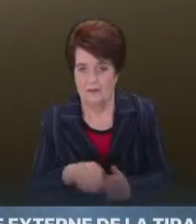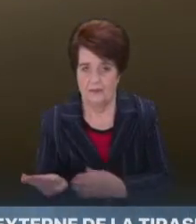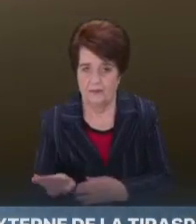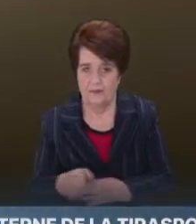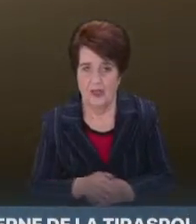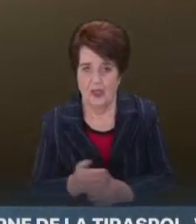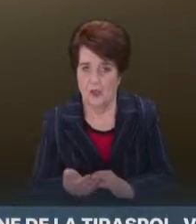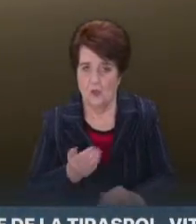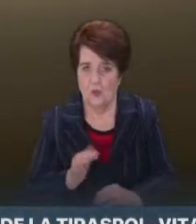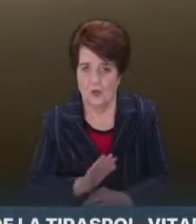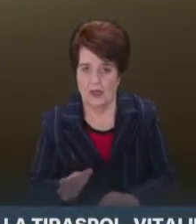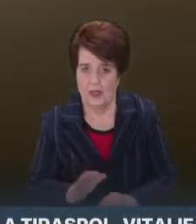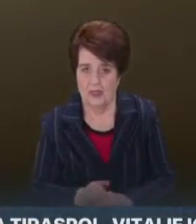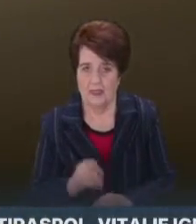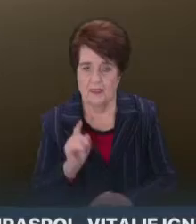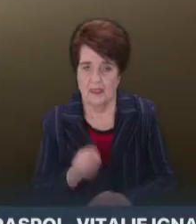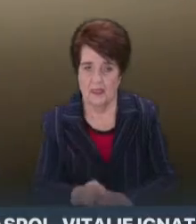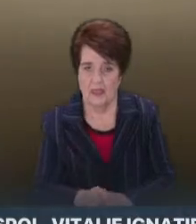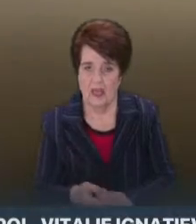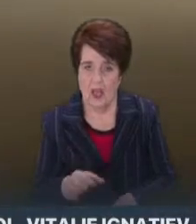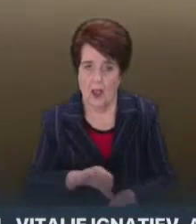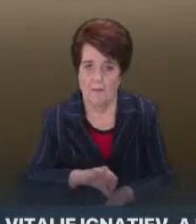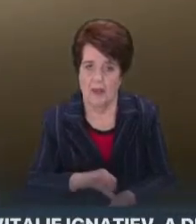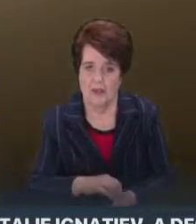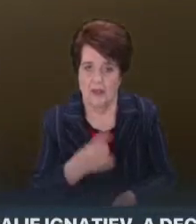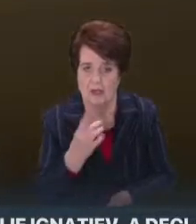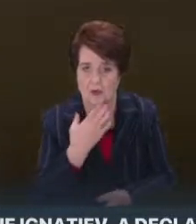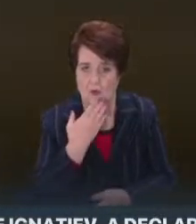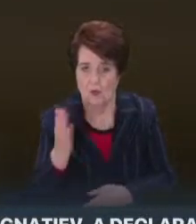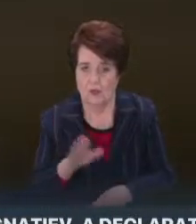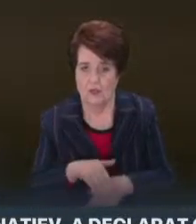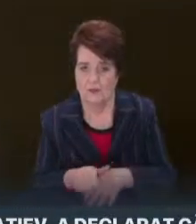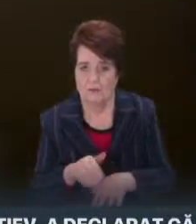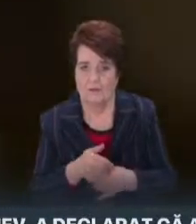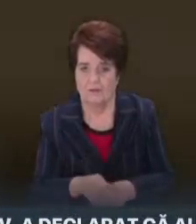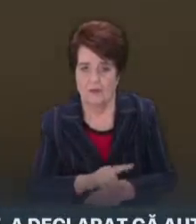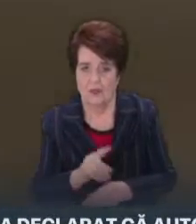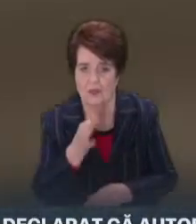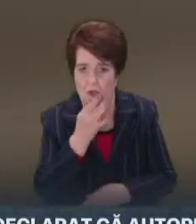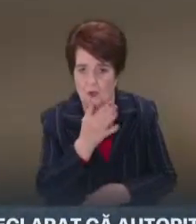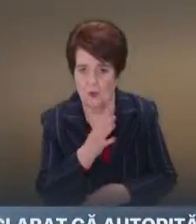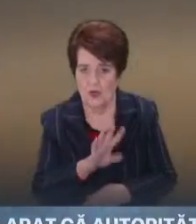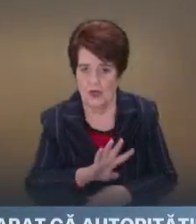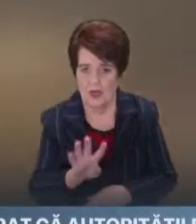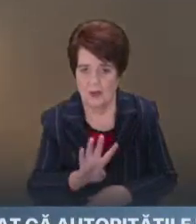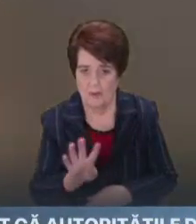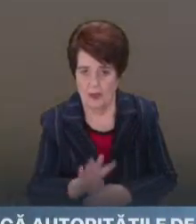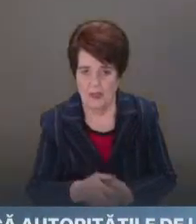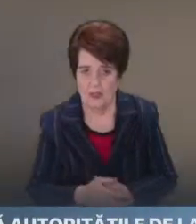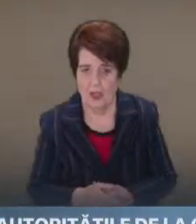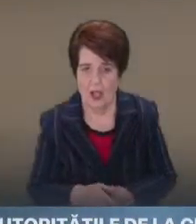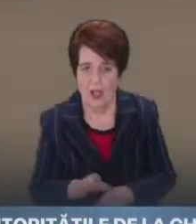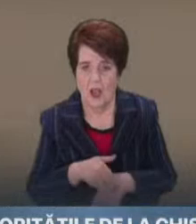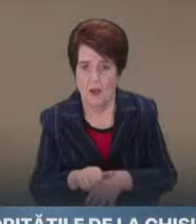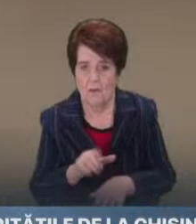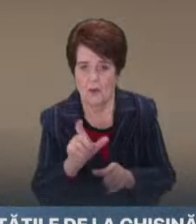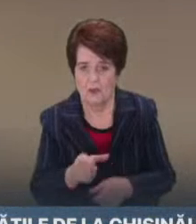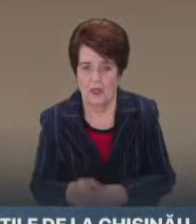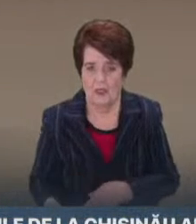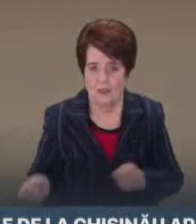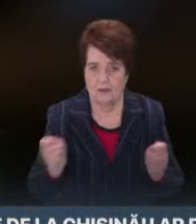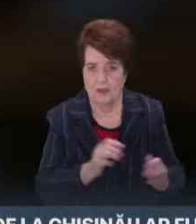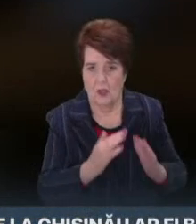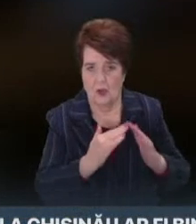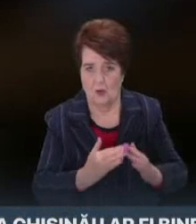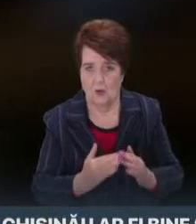nu înainte însă de a-și prezenta un ultim manifest. În jurul orei 4, protestatarii au mutat corturile din